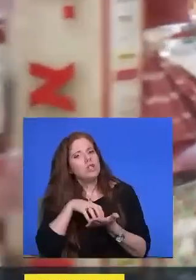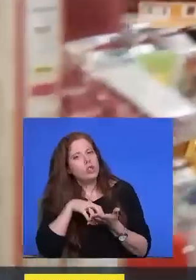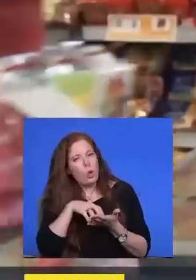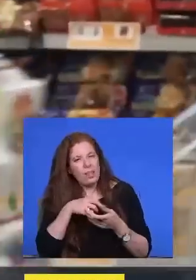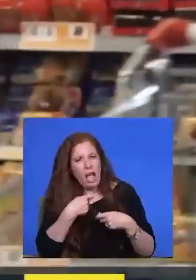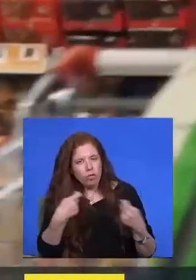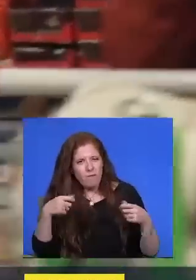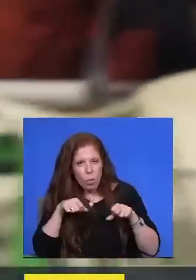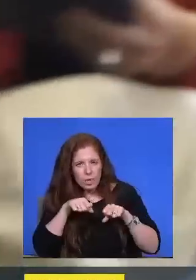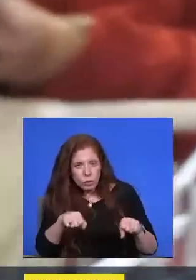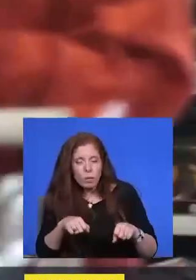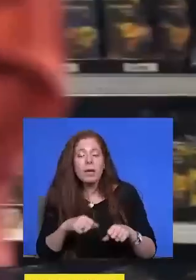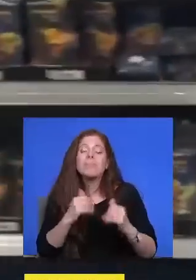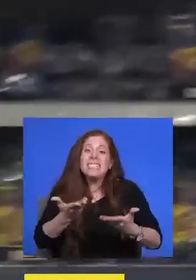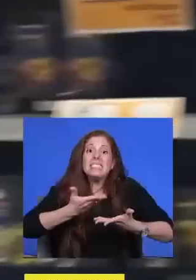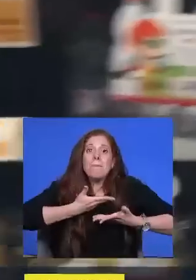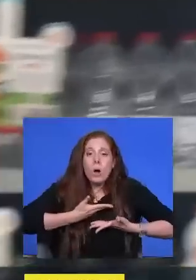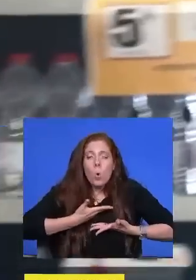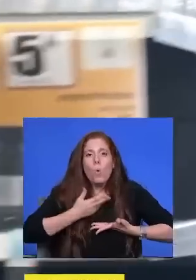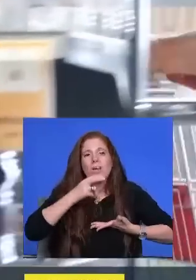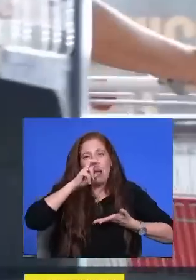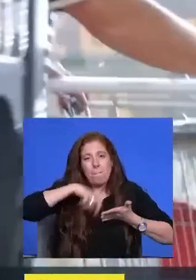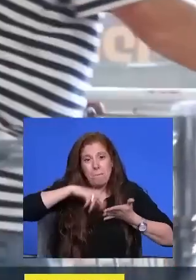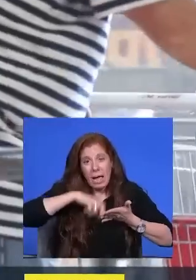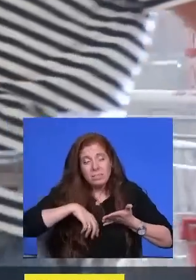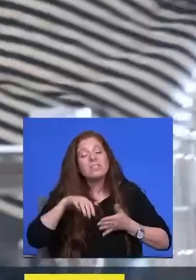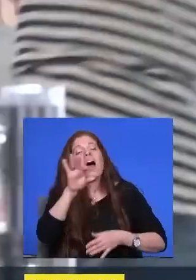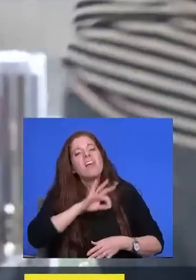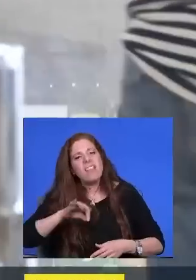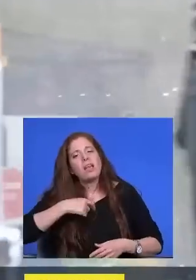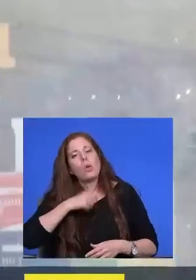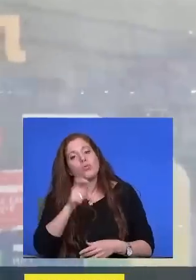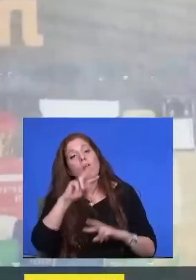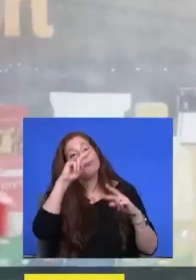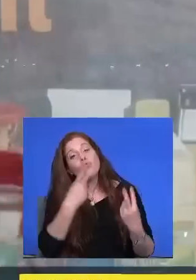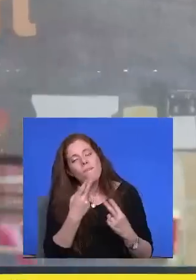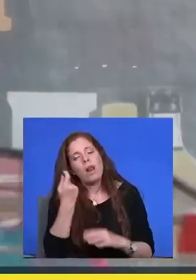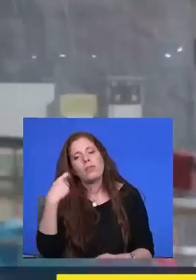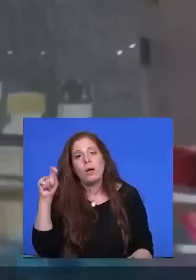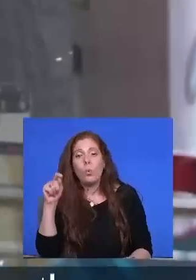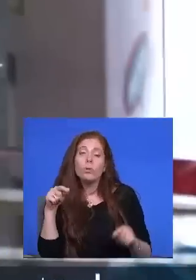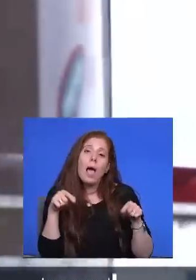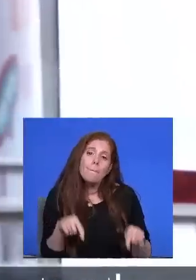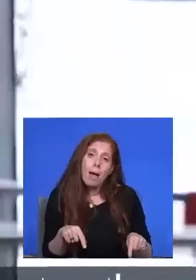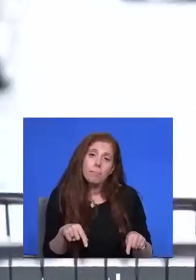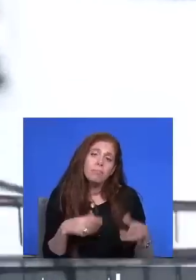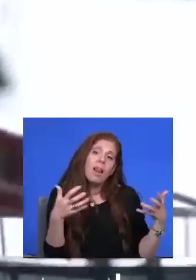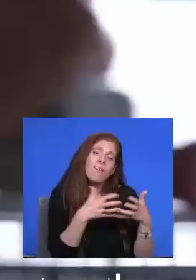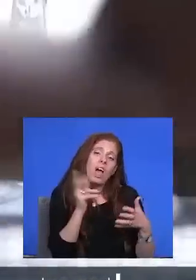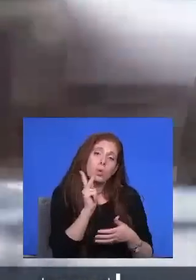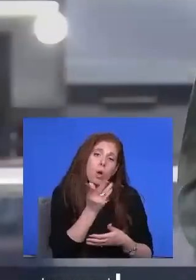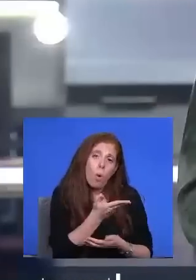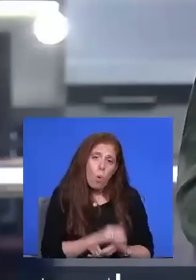את הורדת המיסוי, עדיין נמצא את עצמנו משלמים שוב על התייקרות, הפעם לחברת קוקה קולה.